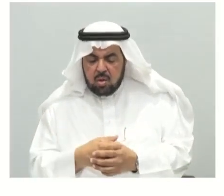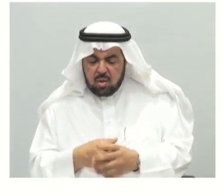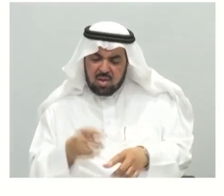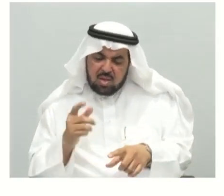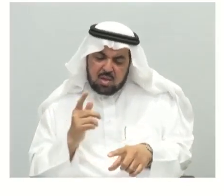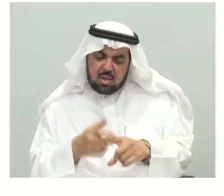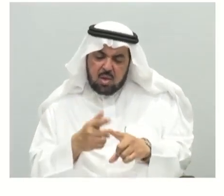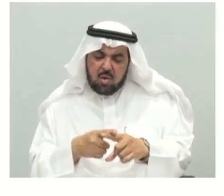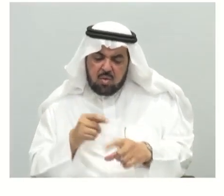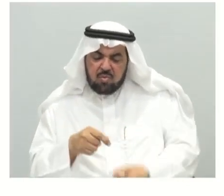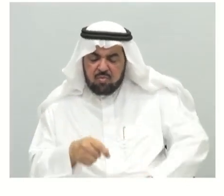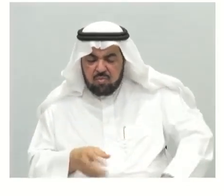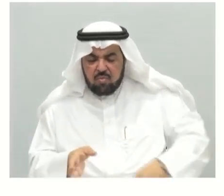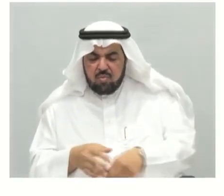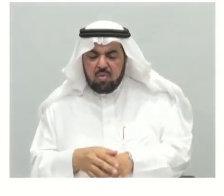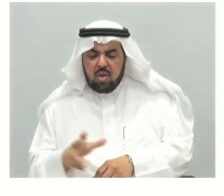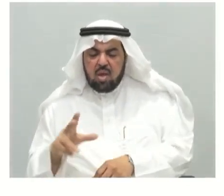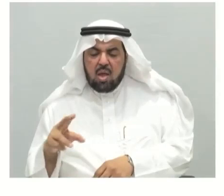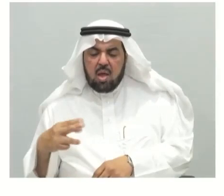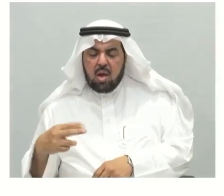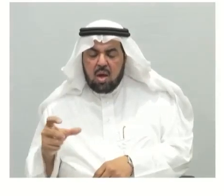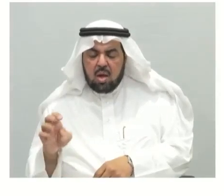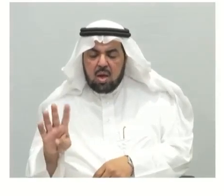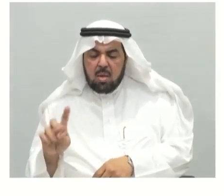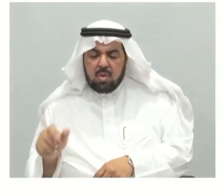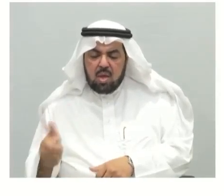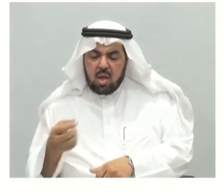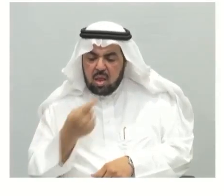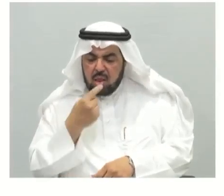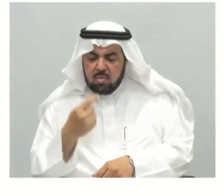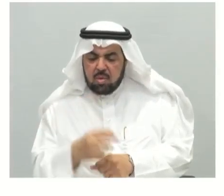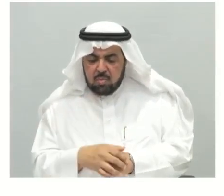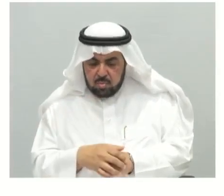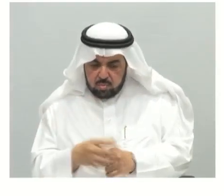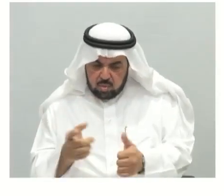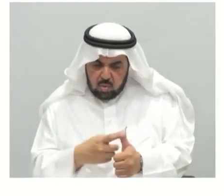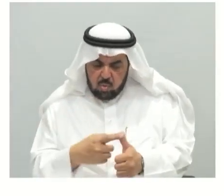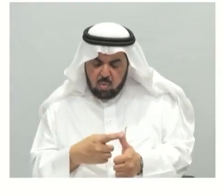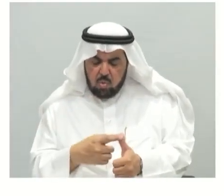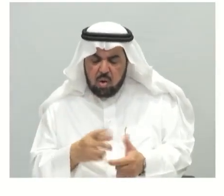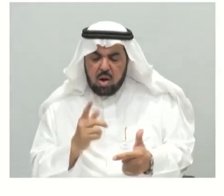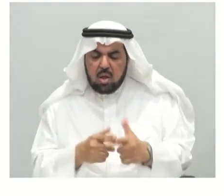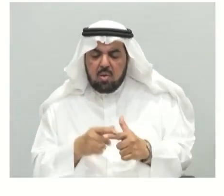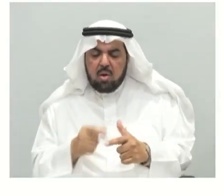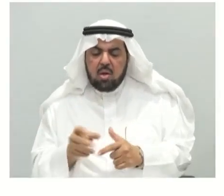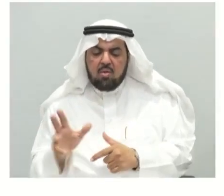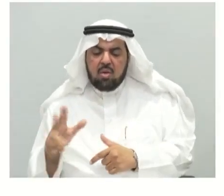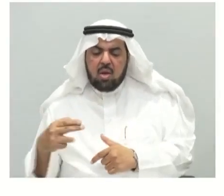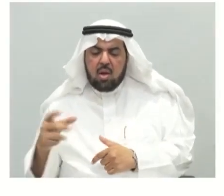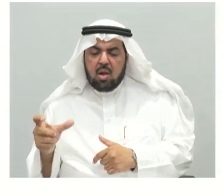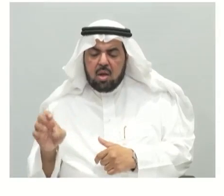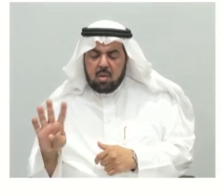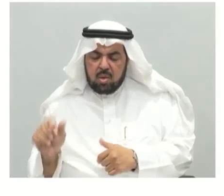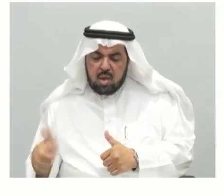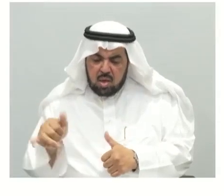واللوامة وجد في العنكبيات فال اللواقط الفميه هي اول الزوائد الموجوده في العنكبيات تقوم